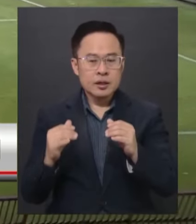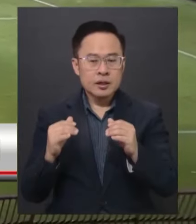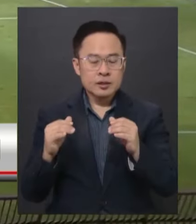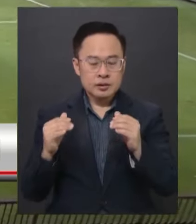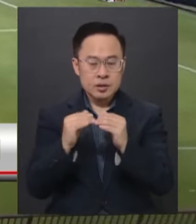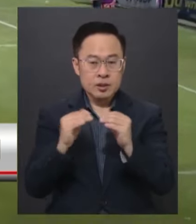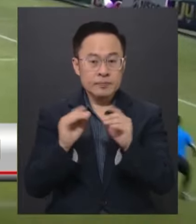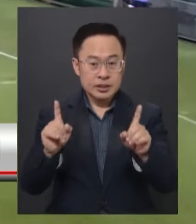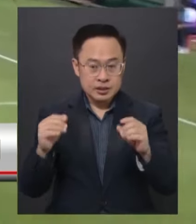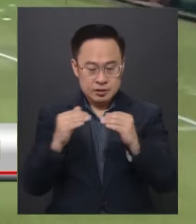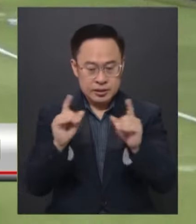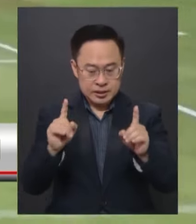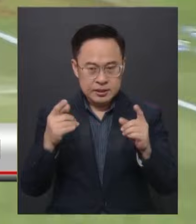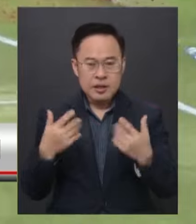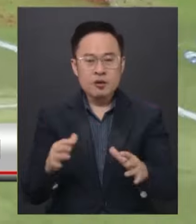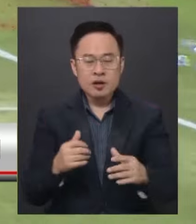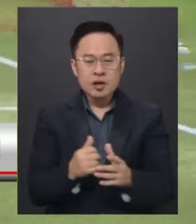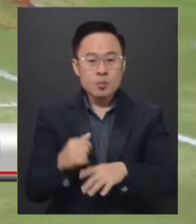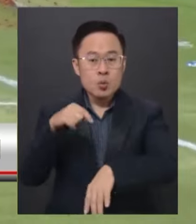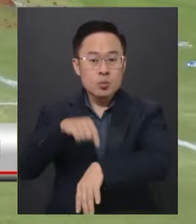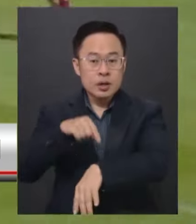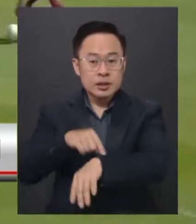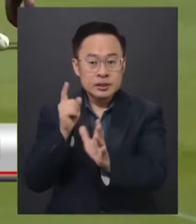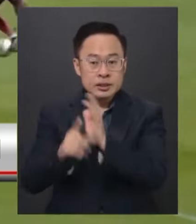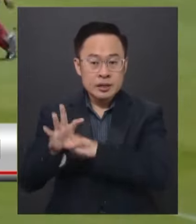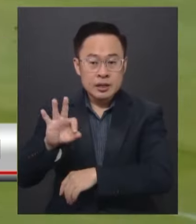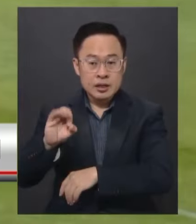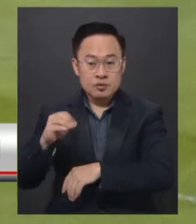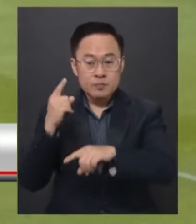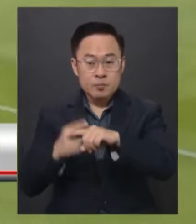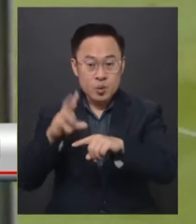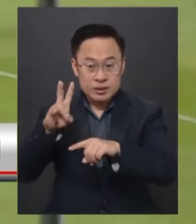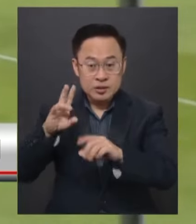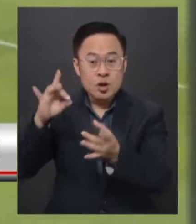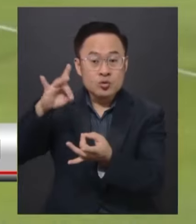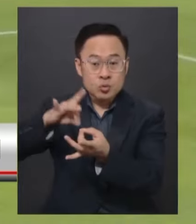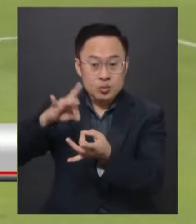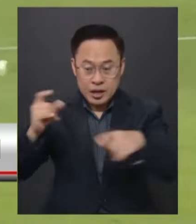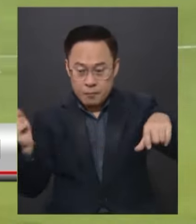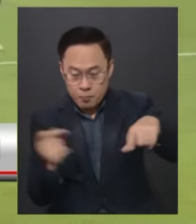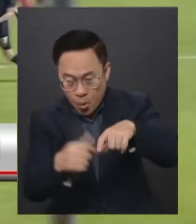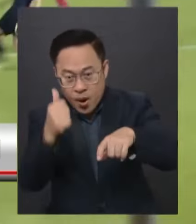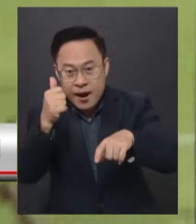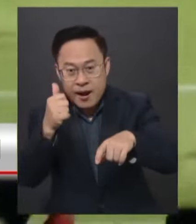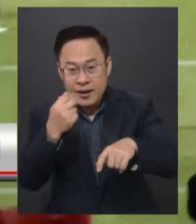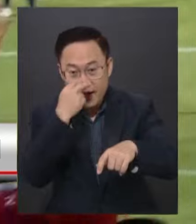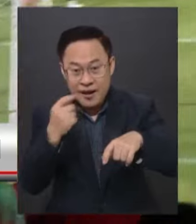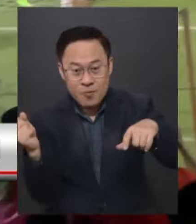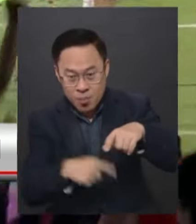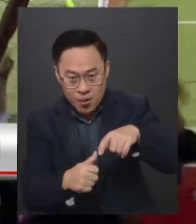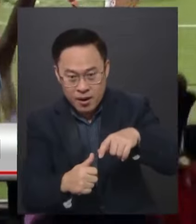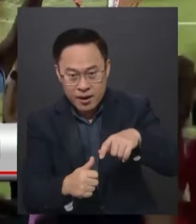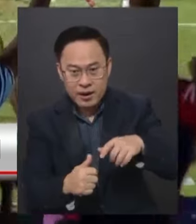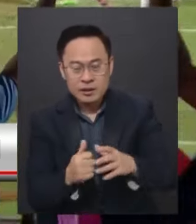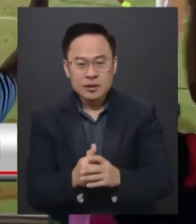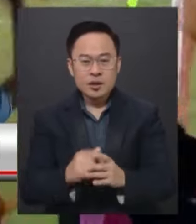าทีสุดท้ายค่ะนาทีที่90+7ค่ะเป็นสุโขทัย FC มาได้ประตูพลิกแซงนำ2ประตูต่อ1ค่ะจังหวะนี้จากซุปเปอร์ซับอย่